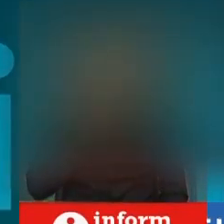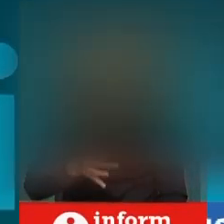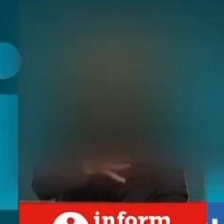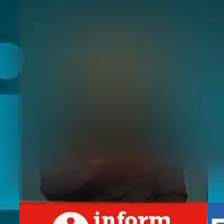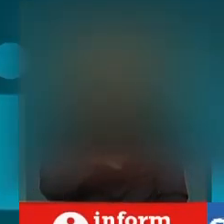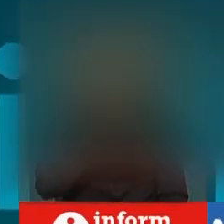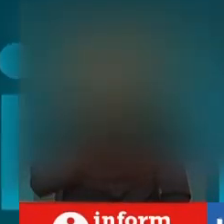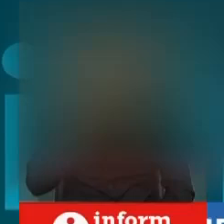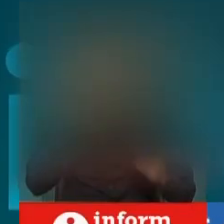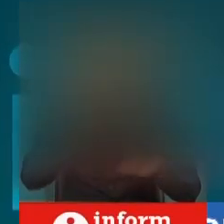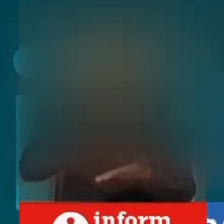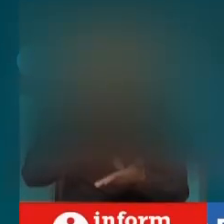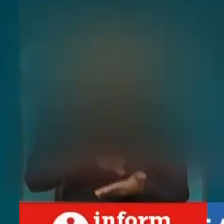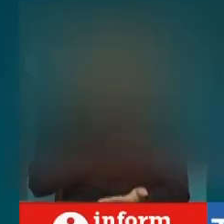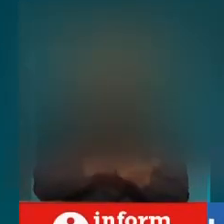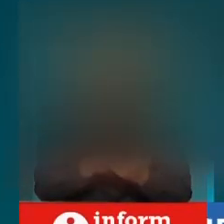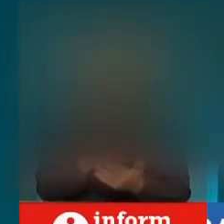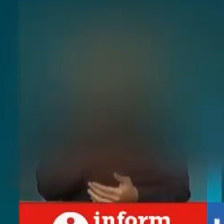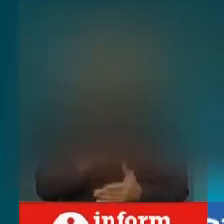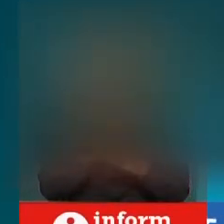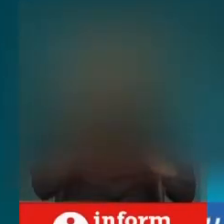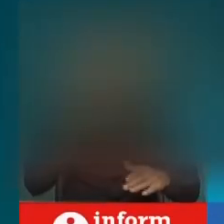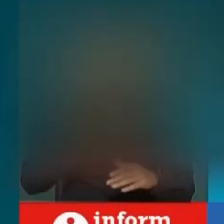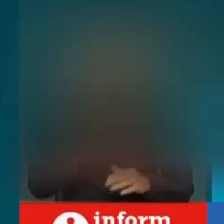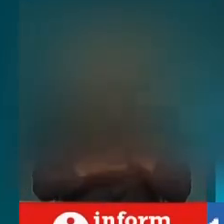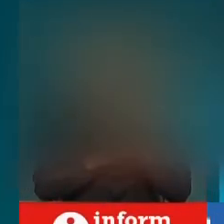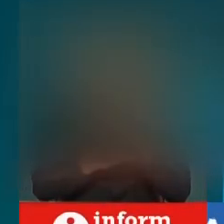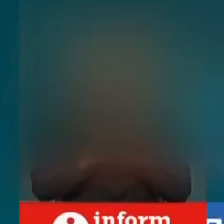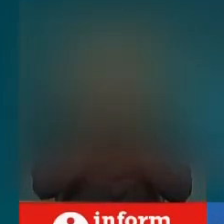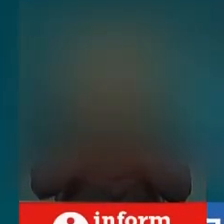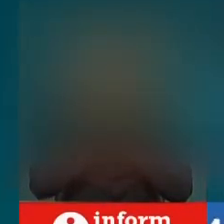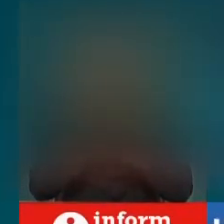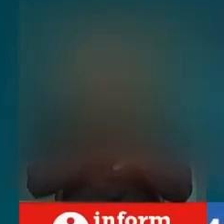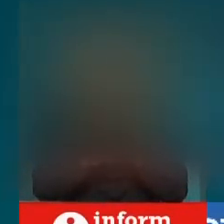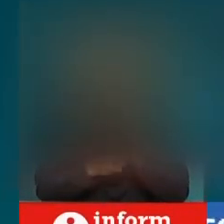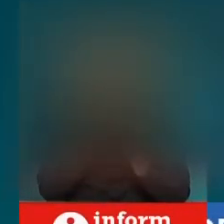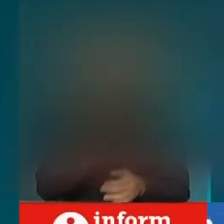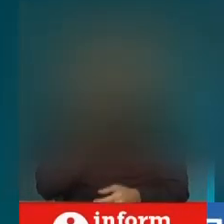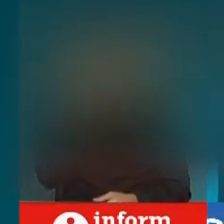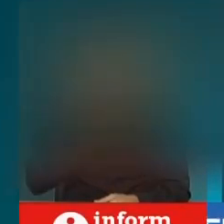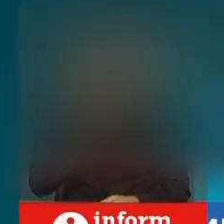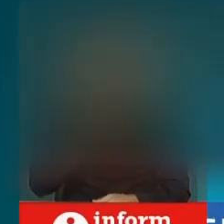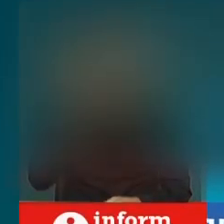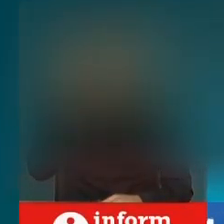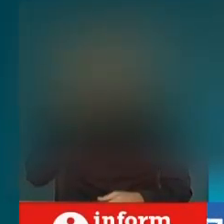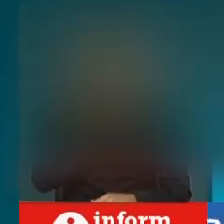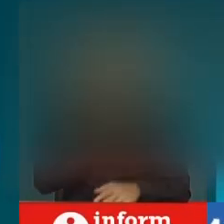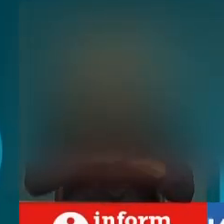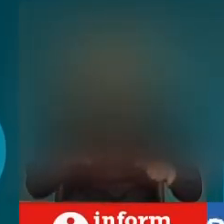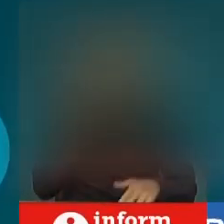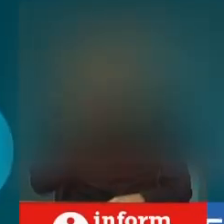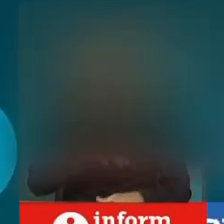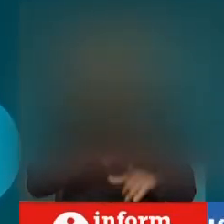пятницу. Участвовали в ней около 100 учеников 9 и 10 классов. И, как сообщили в районном отделе образования, это дети из 5